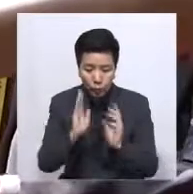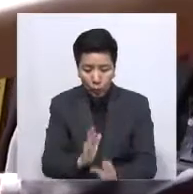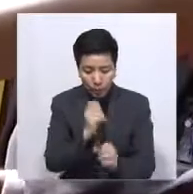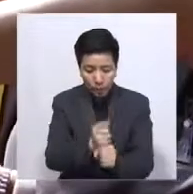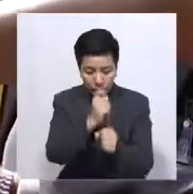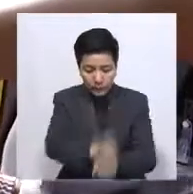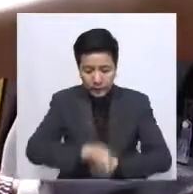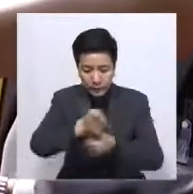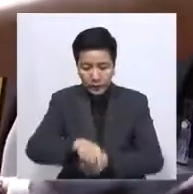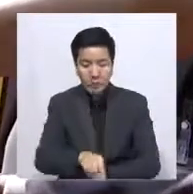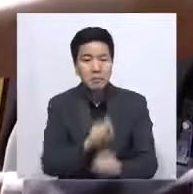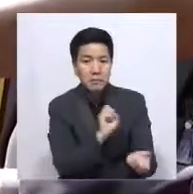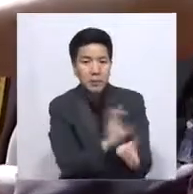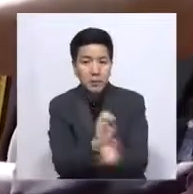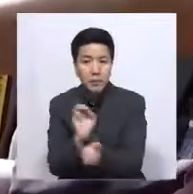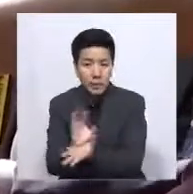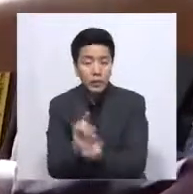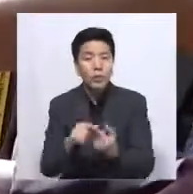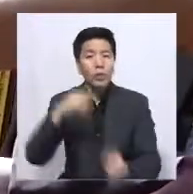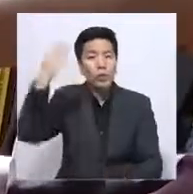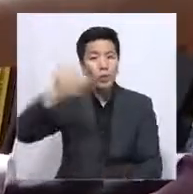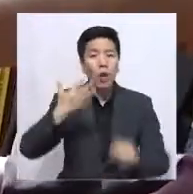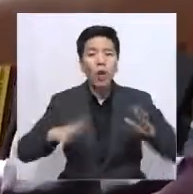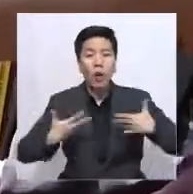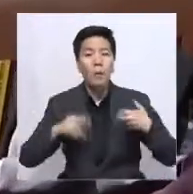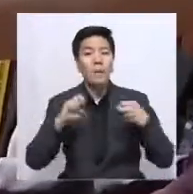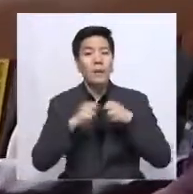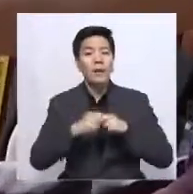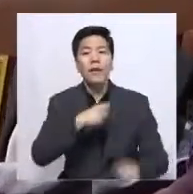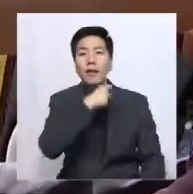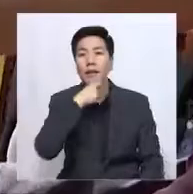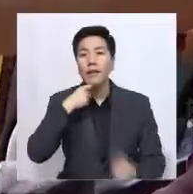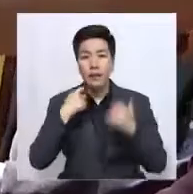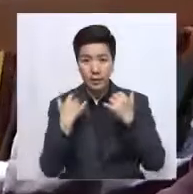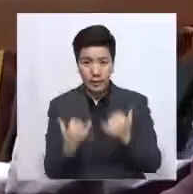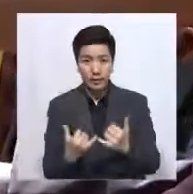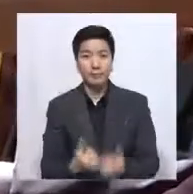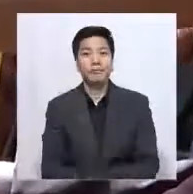ตรกรที่อาจจะได้รับผลกระทบทั้งพายุฤดูร้อนและปัญหาภัยแล้งด้วยครับ